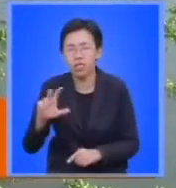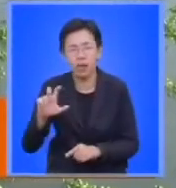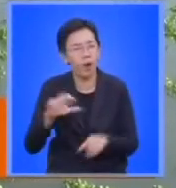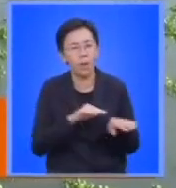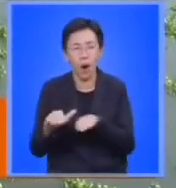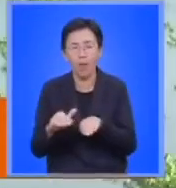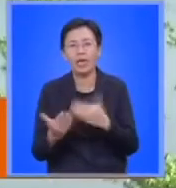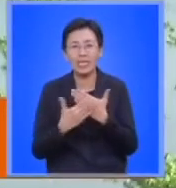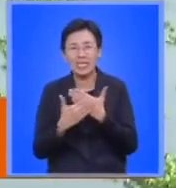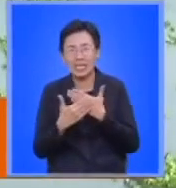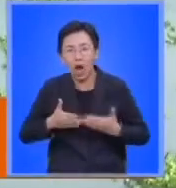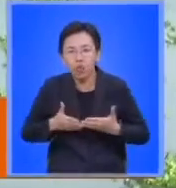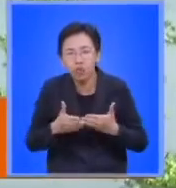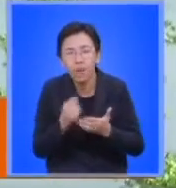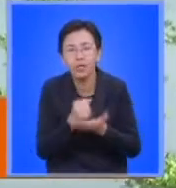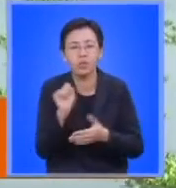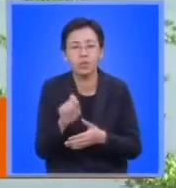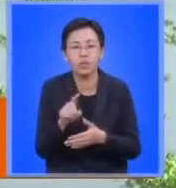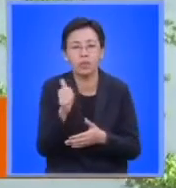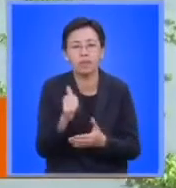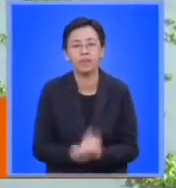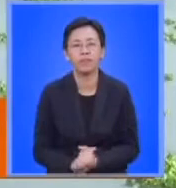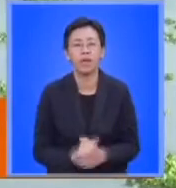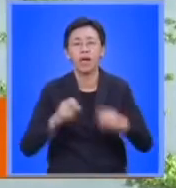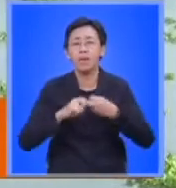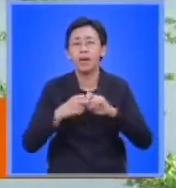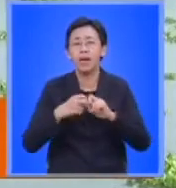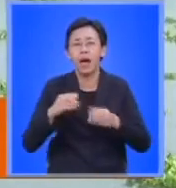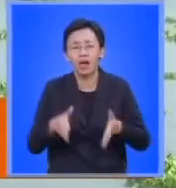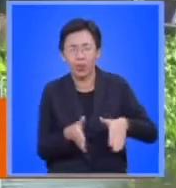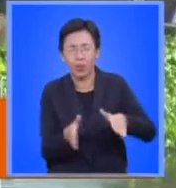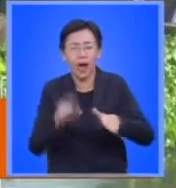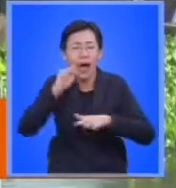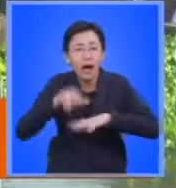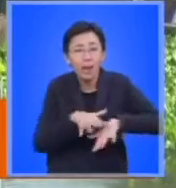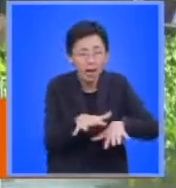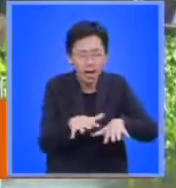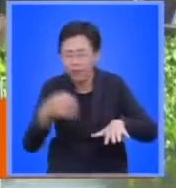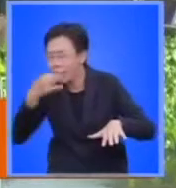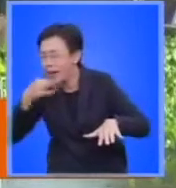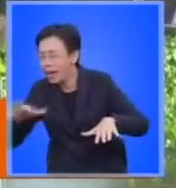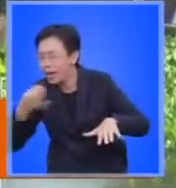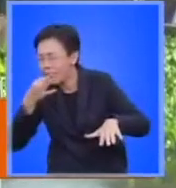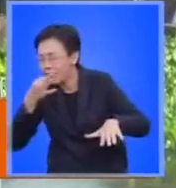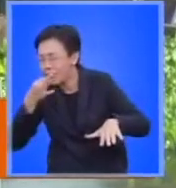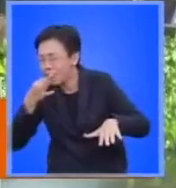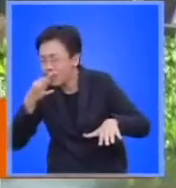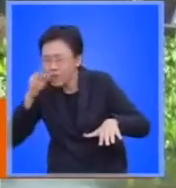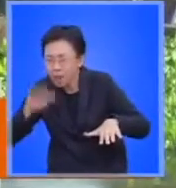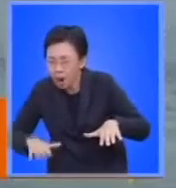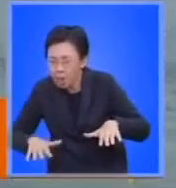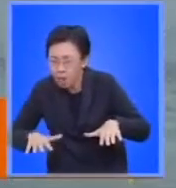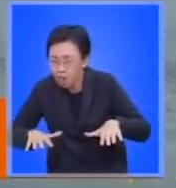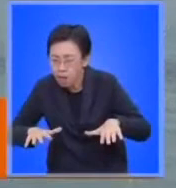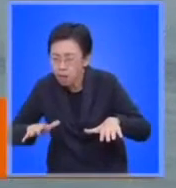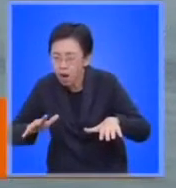รองอธิบดีกรมชลประทานท่านยังเปิดเผยนะครับสถานการณ์น้ำเค็มที่รุกลำน้ำเจ้าพระยาว่ายังคงมีน้ำทะเลหนุนสูงต่อเนื่องอยู่